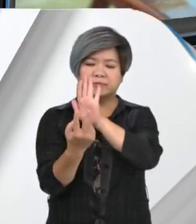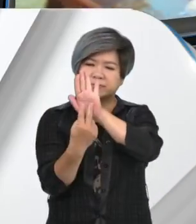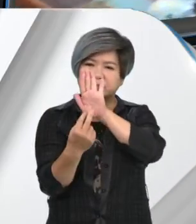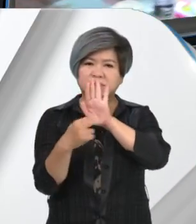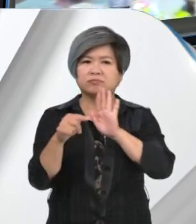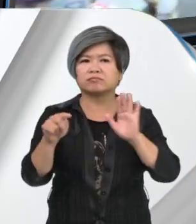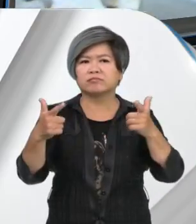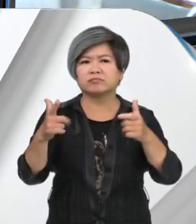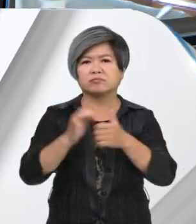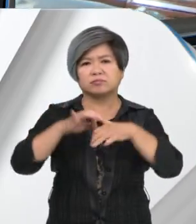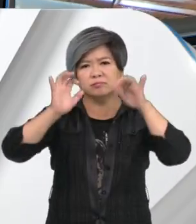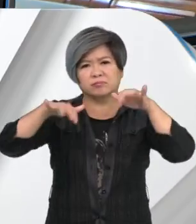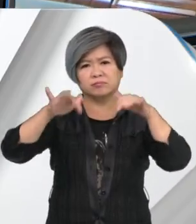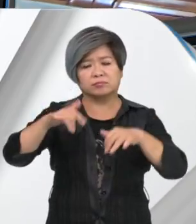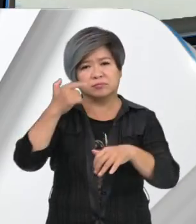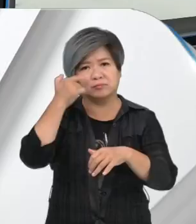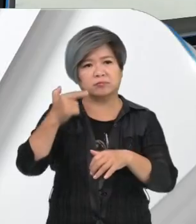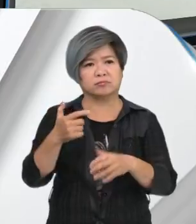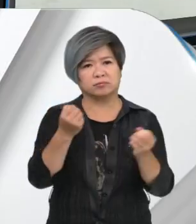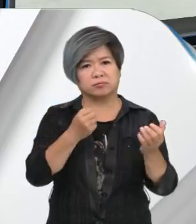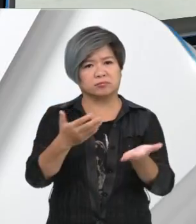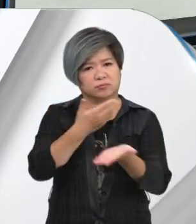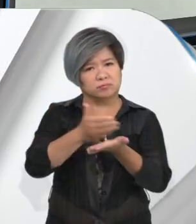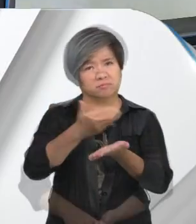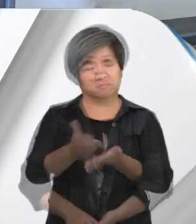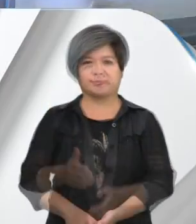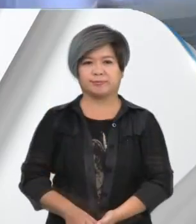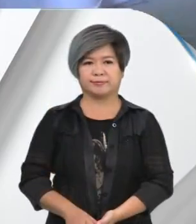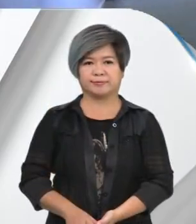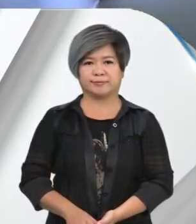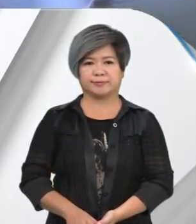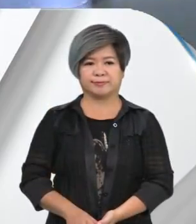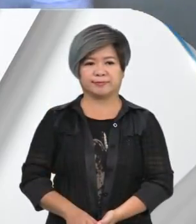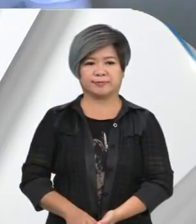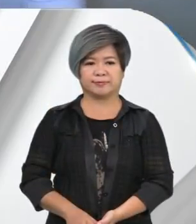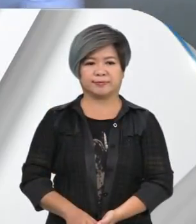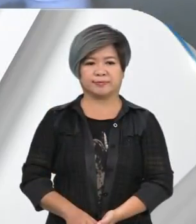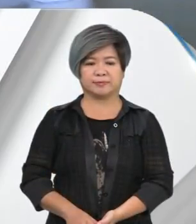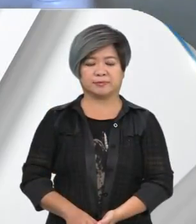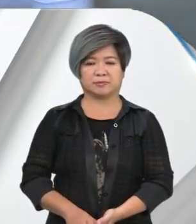口，还认为水量停台暂未安用。